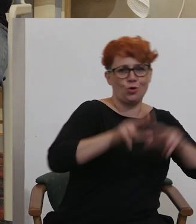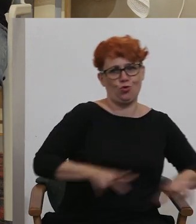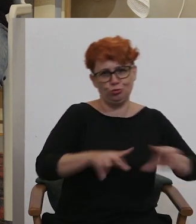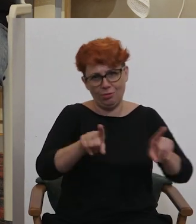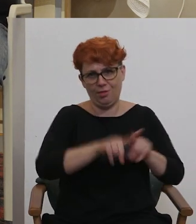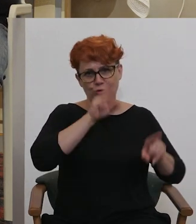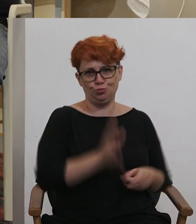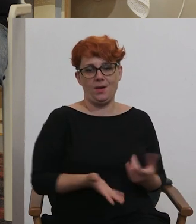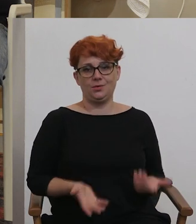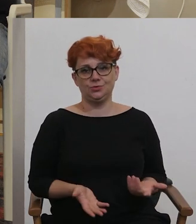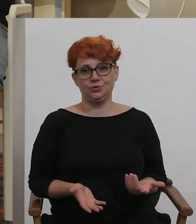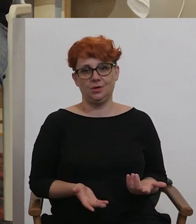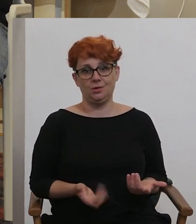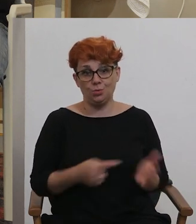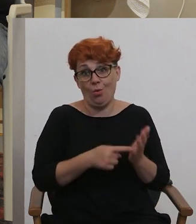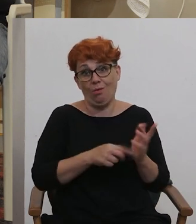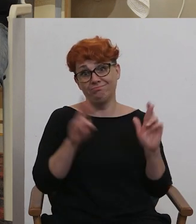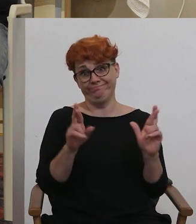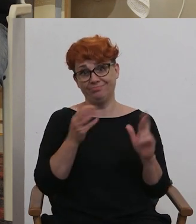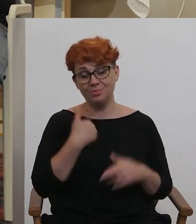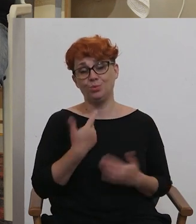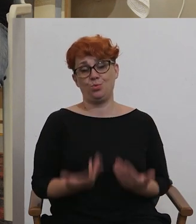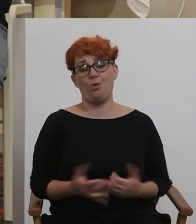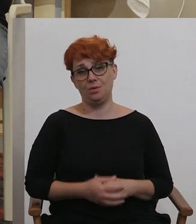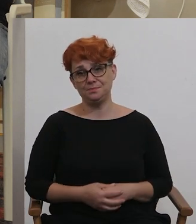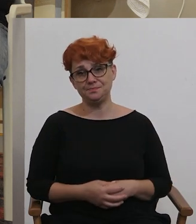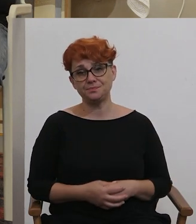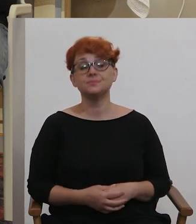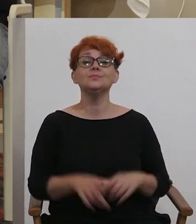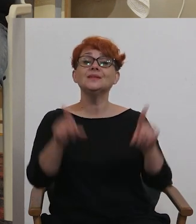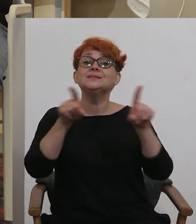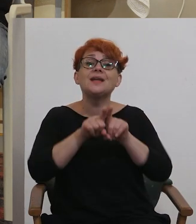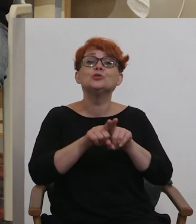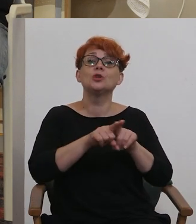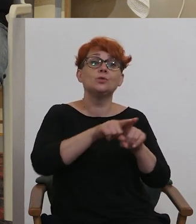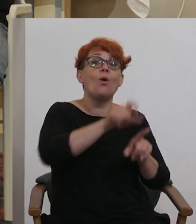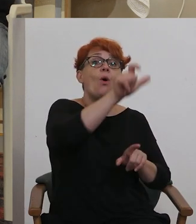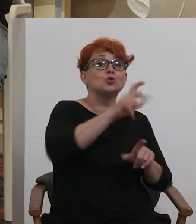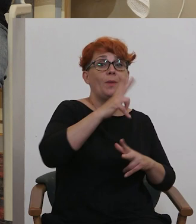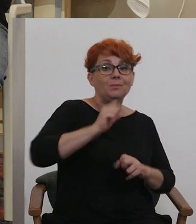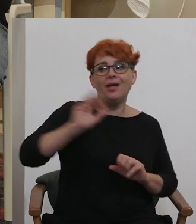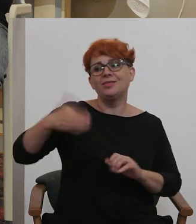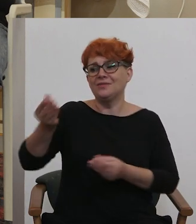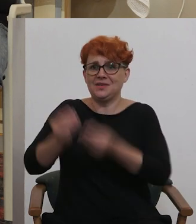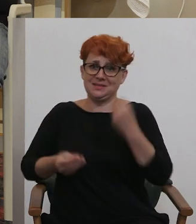wyciągnie ich z zesłania, a przede wszystkim też zapewni im większe normy